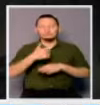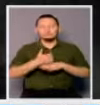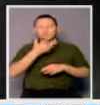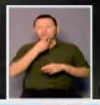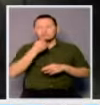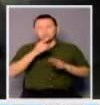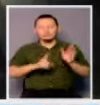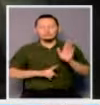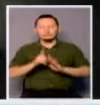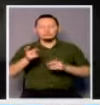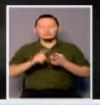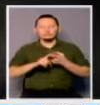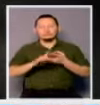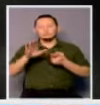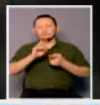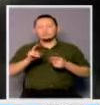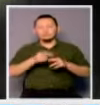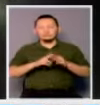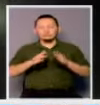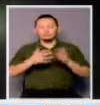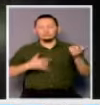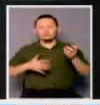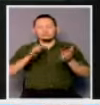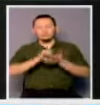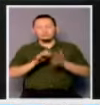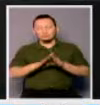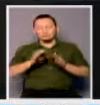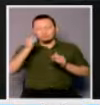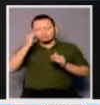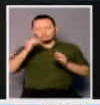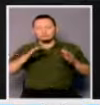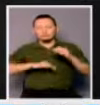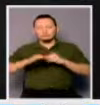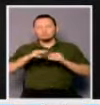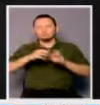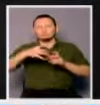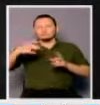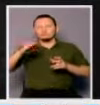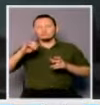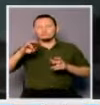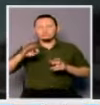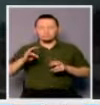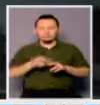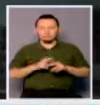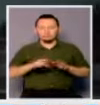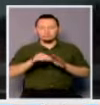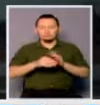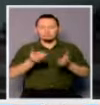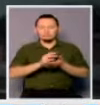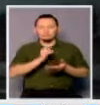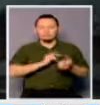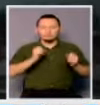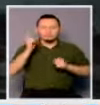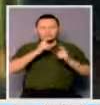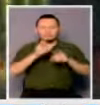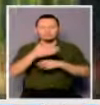станет композиция в виде мраморной дамбры с бассейном со встроенным пенным фонтаном. Также аким ознакомился с работами по